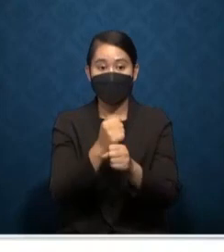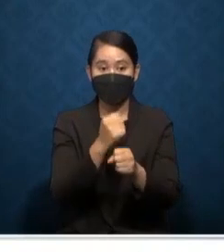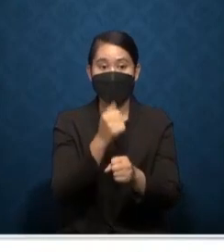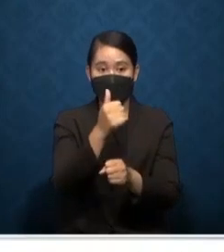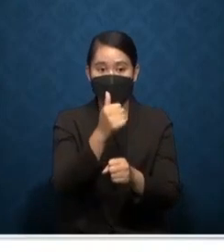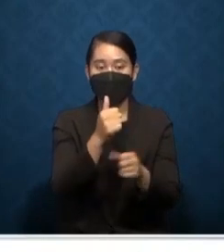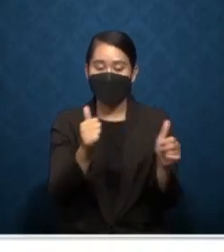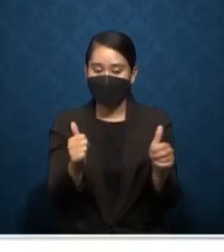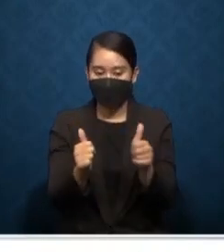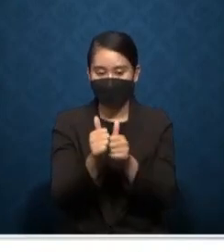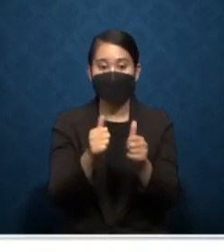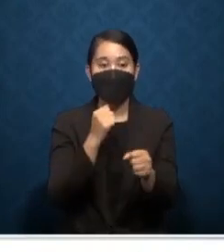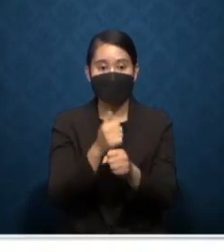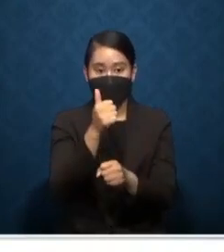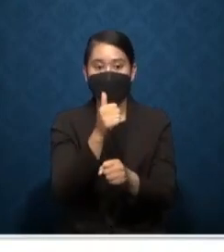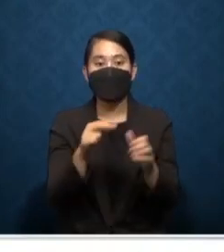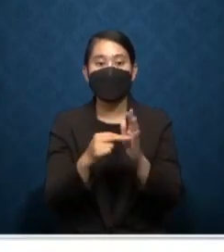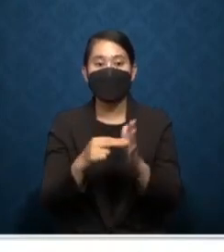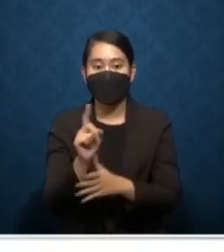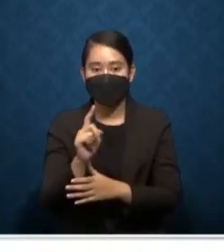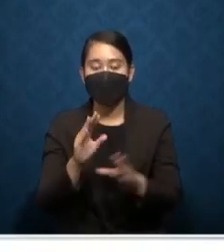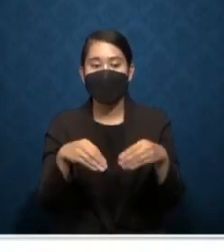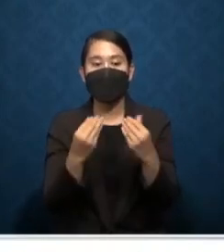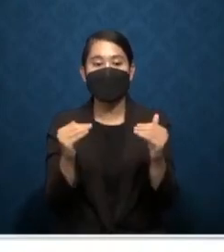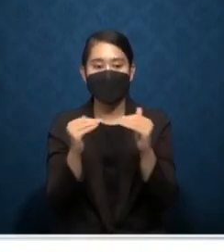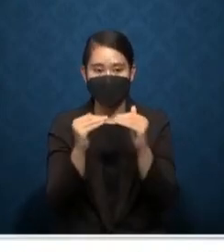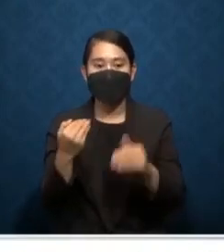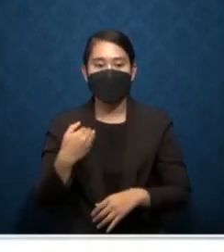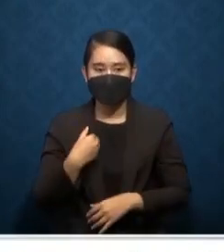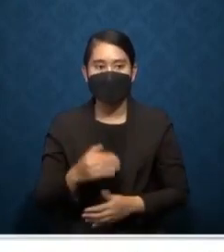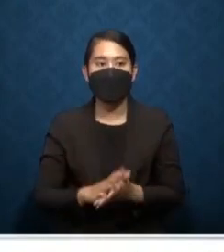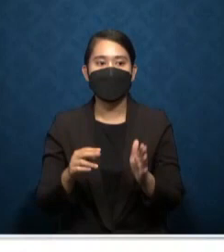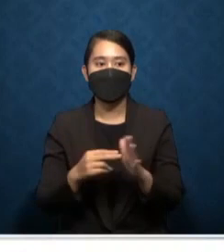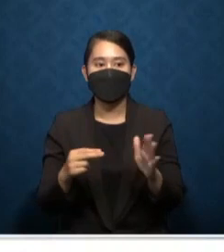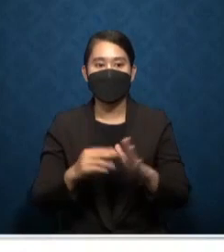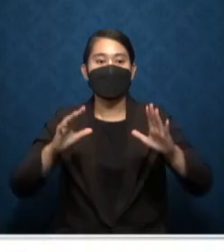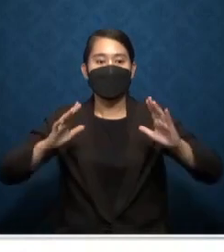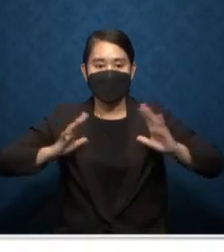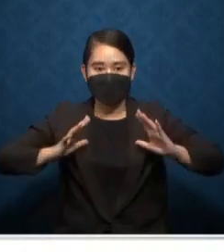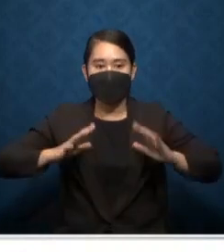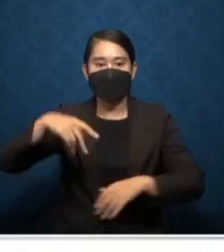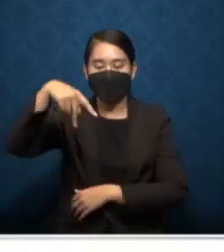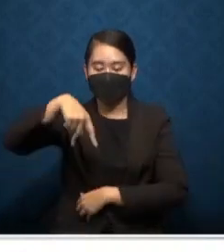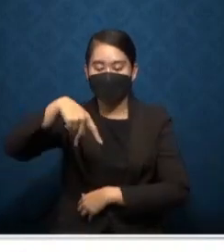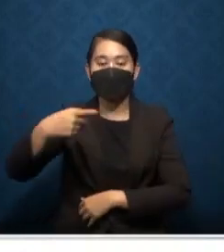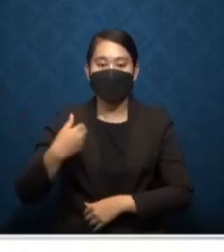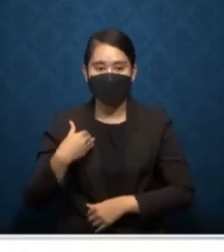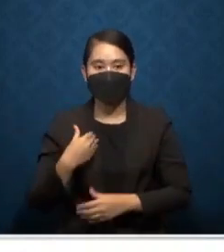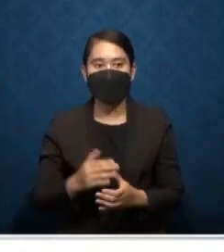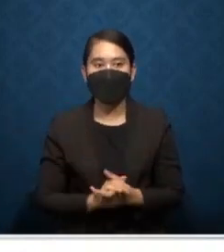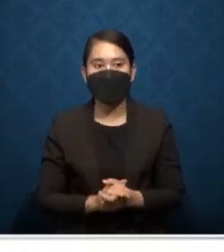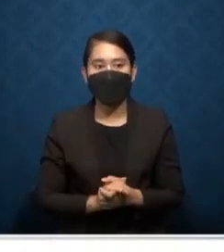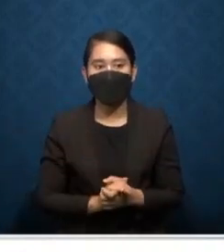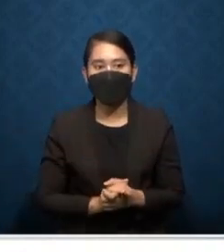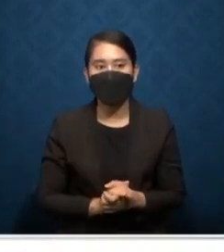ผู้คุมได้เรากจะให้สิทธในการพักโทษได้เหตุพิเศษตรงนี้ก็เราจะได้ร